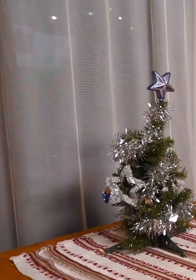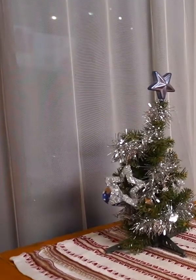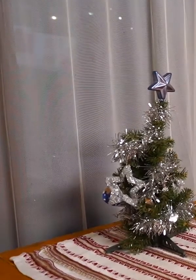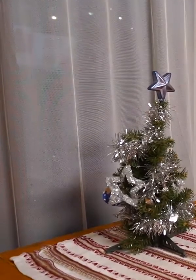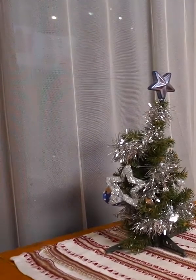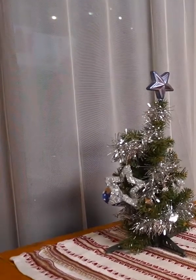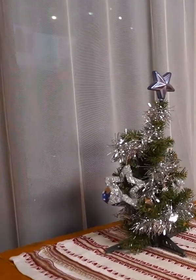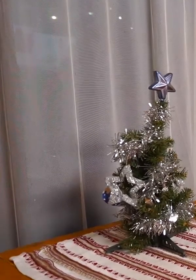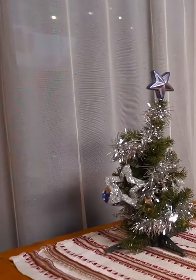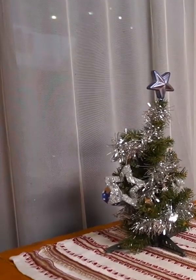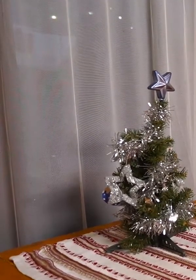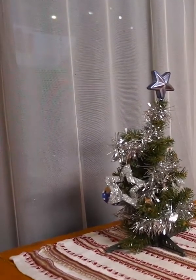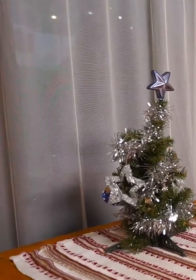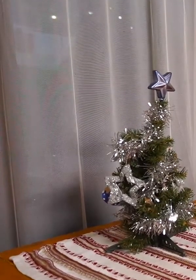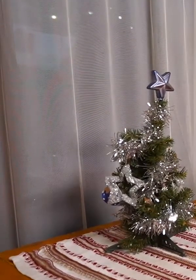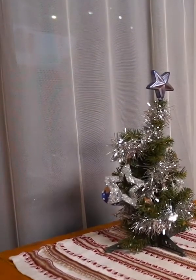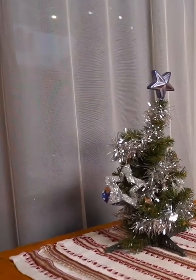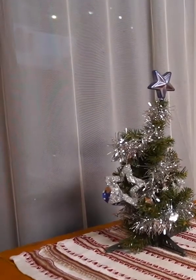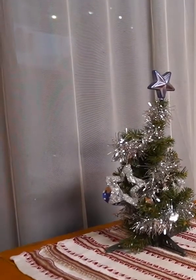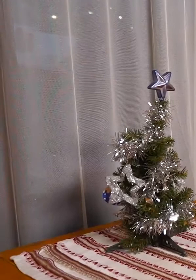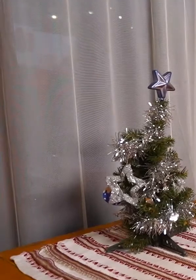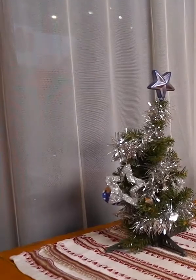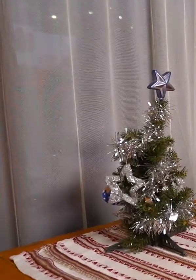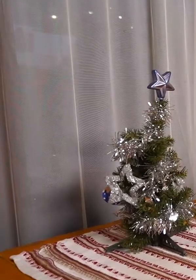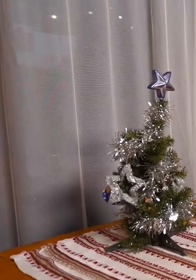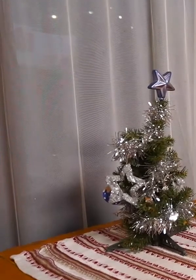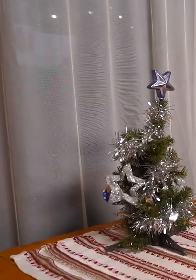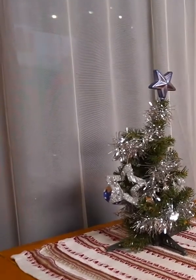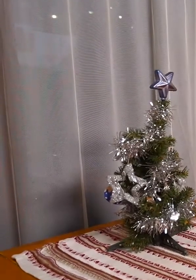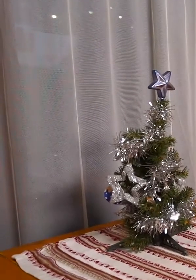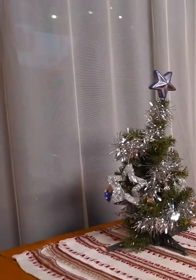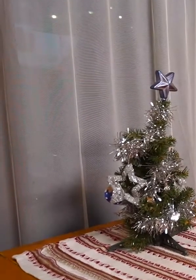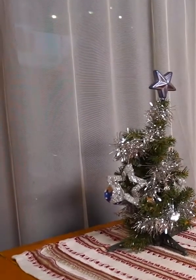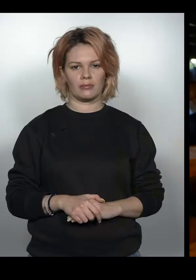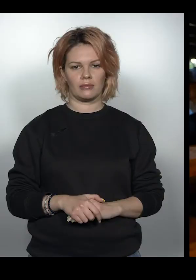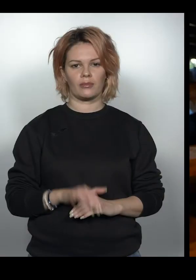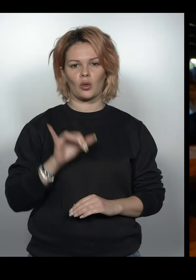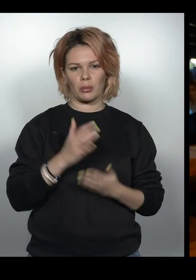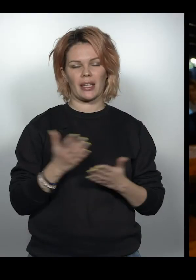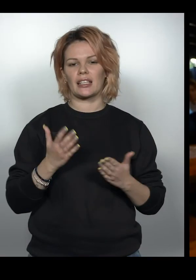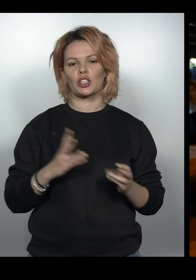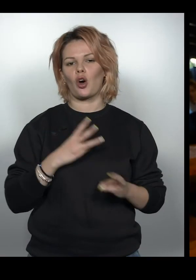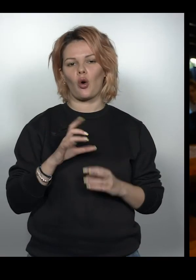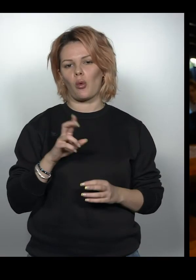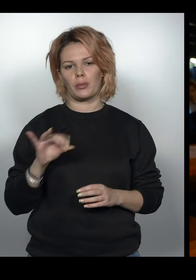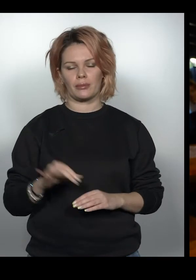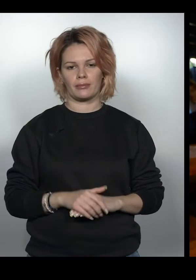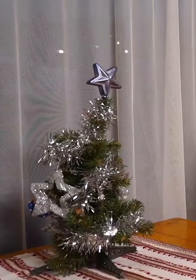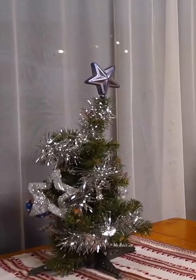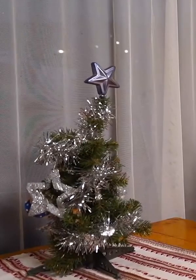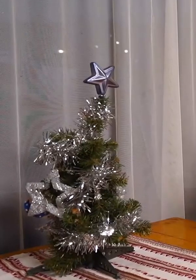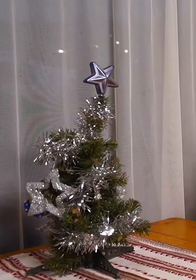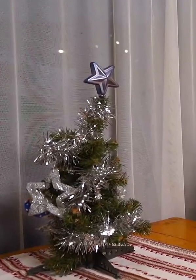Іноді буває, якщо щось мені у голову прийде, можу й не дослухатися до інших. В тебе є якесь хобі?